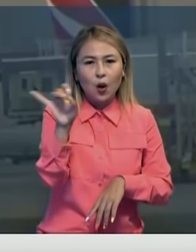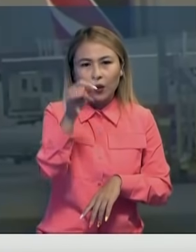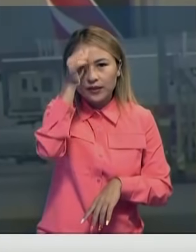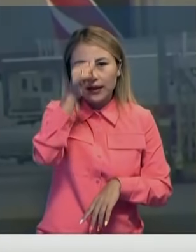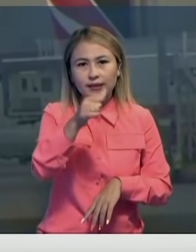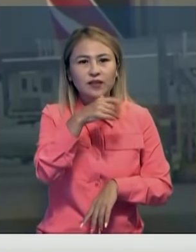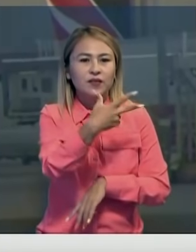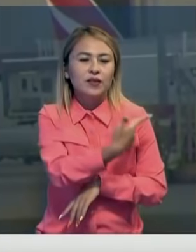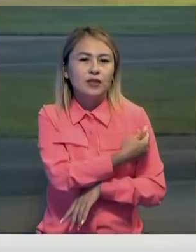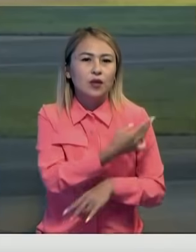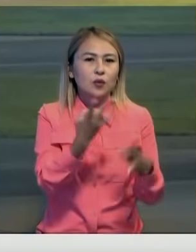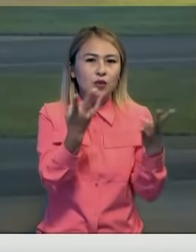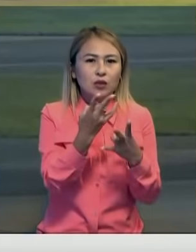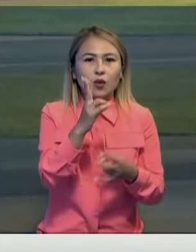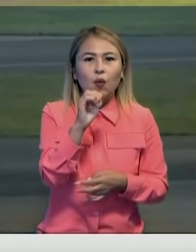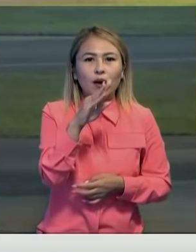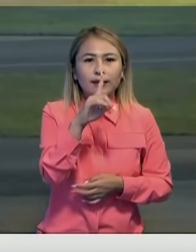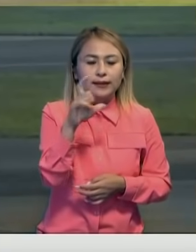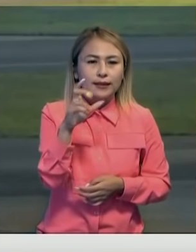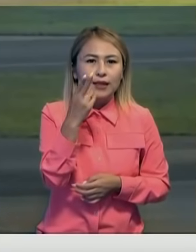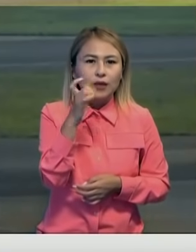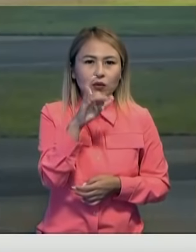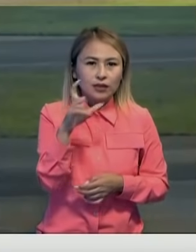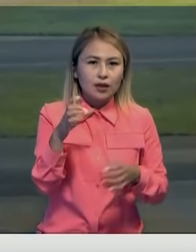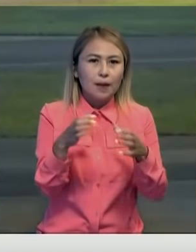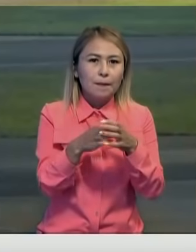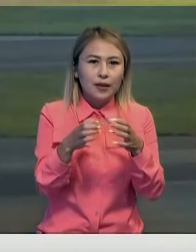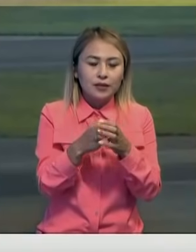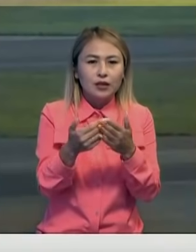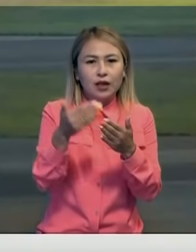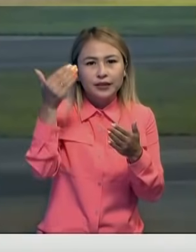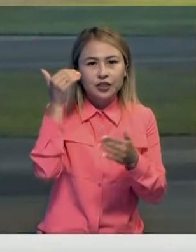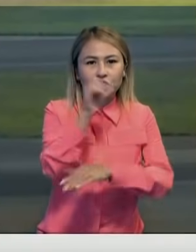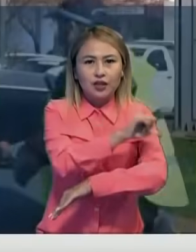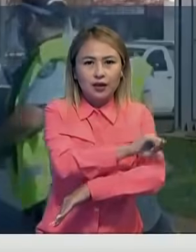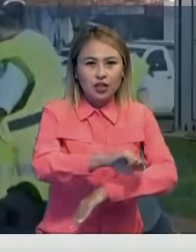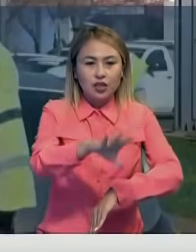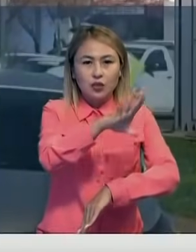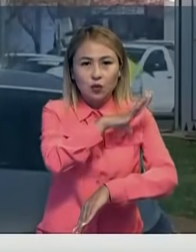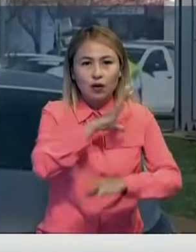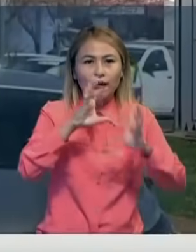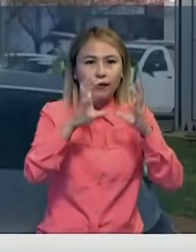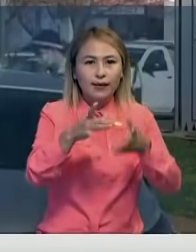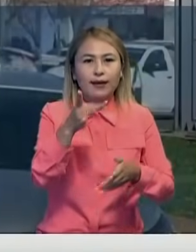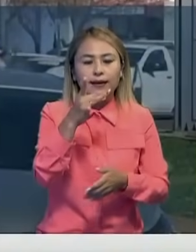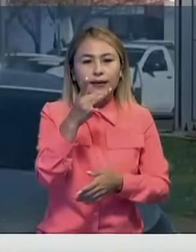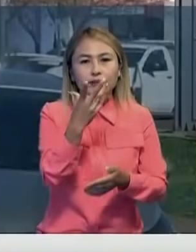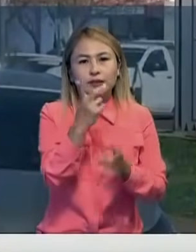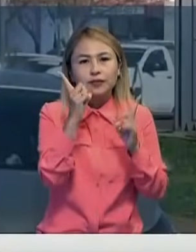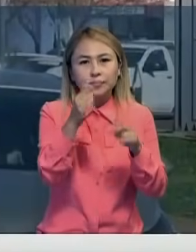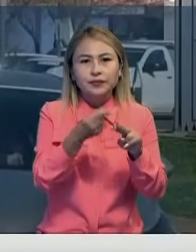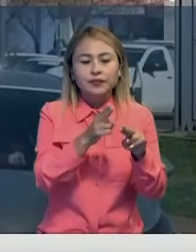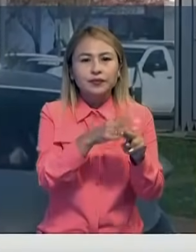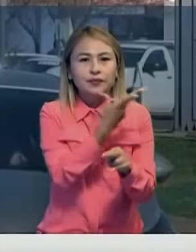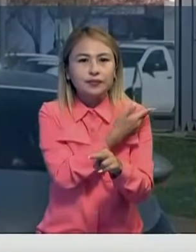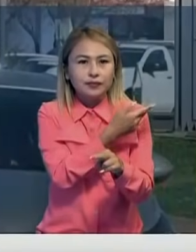жылдың наурыз айына дейін вакциналануы тиіс. Qantas Airways компаниясы бұған дейін шекара ашылған соң халықаралық рейс